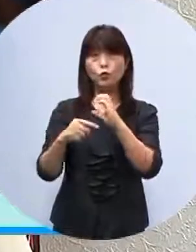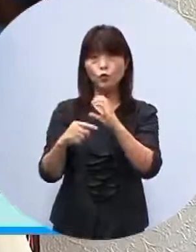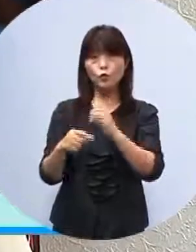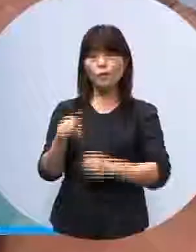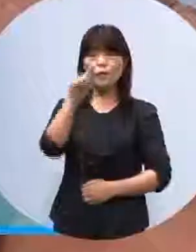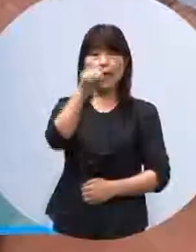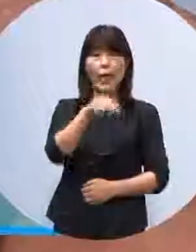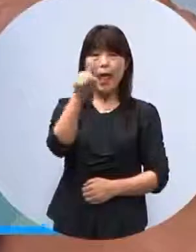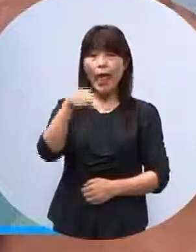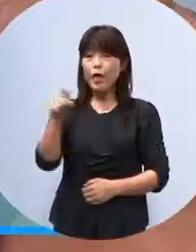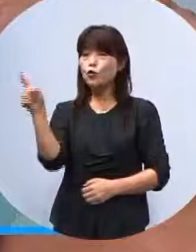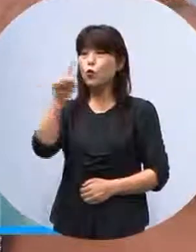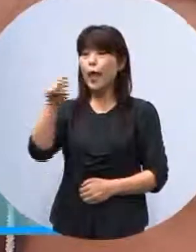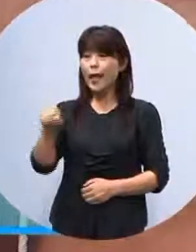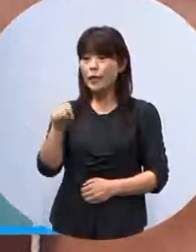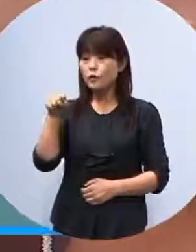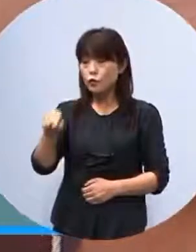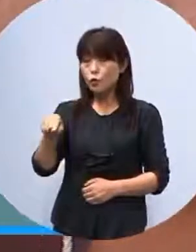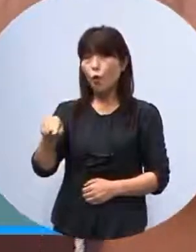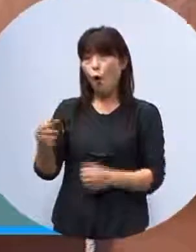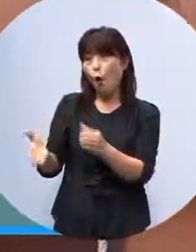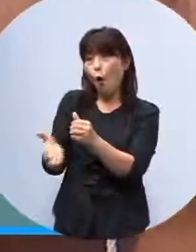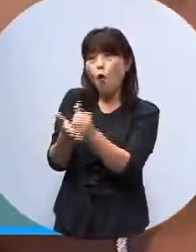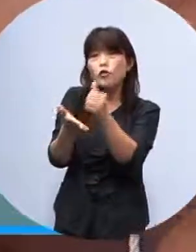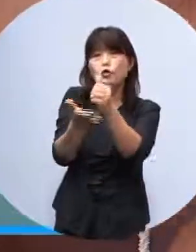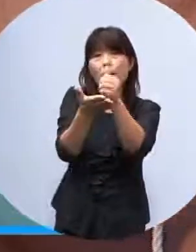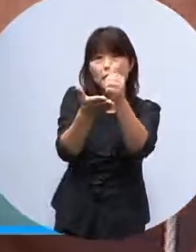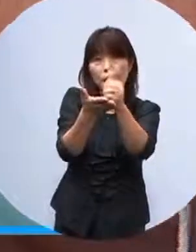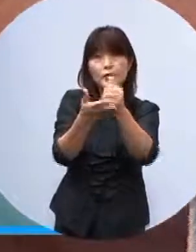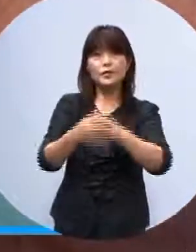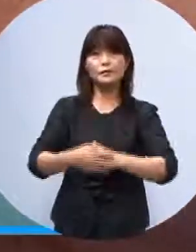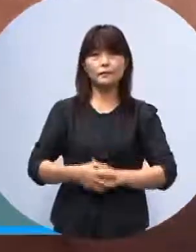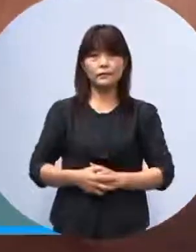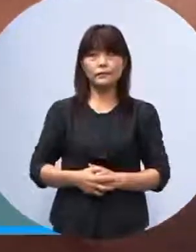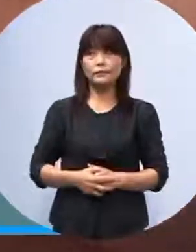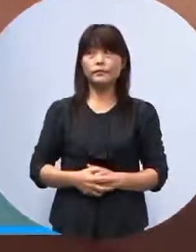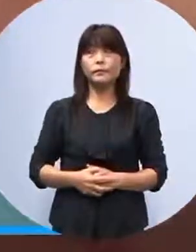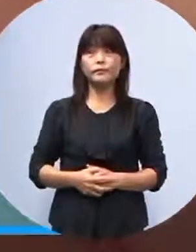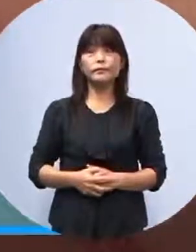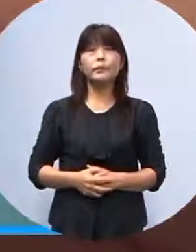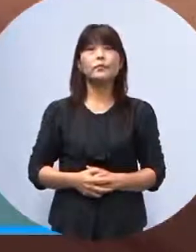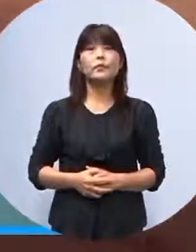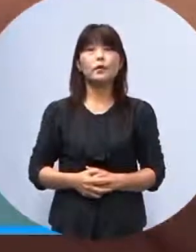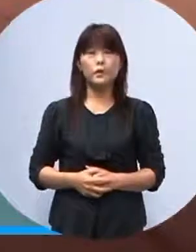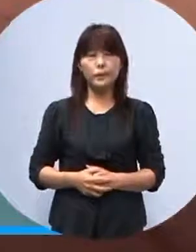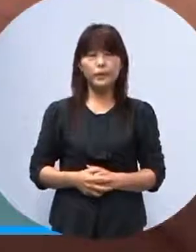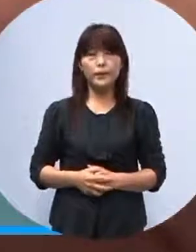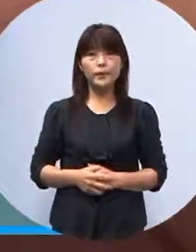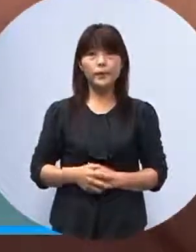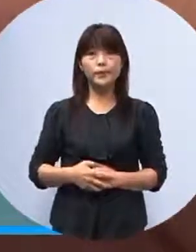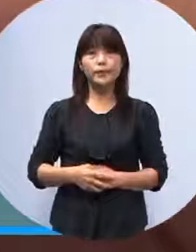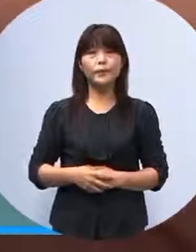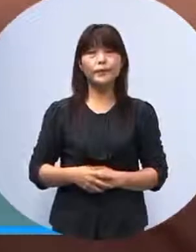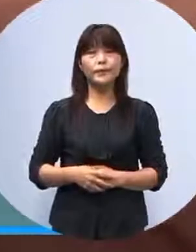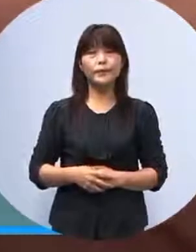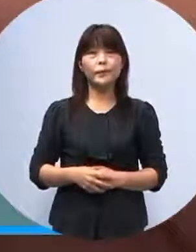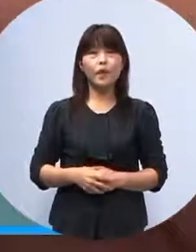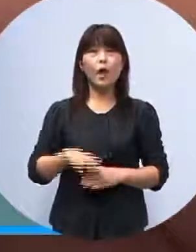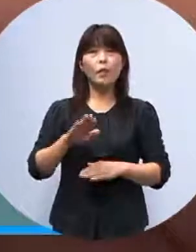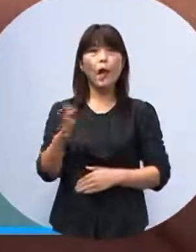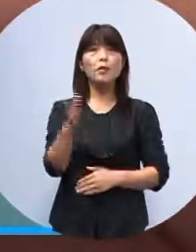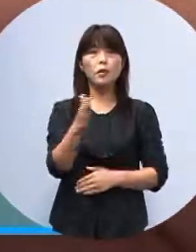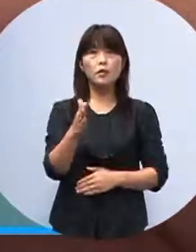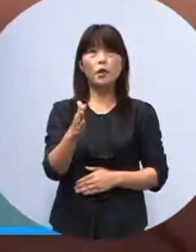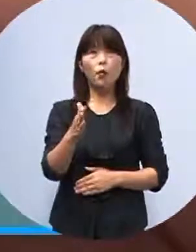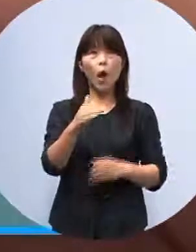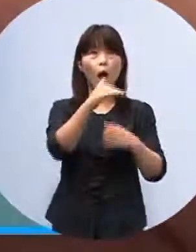すこのような NS マークのついているものをお勧めします。 あ、 NS マークですね。 はい、最